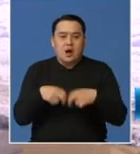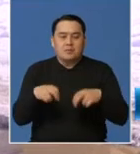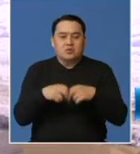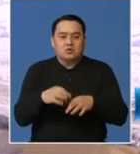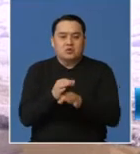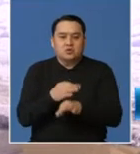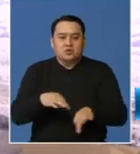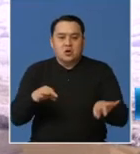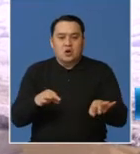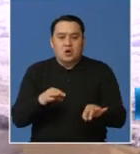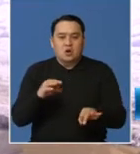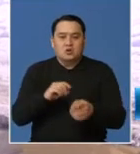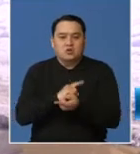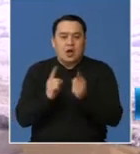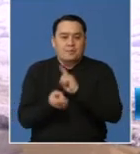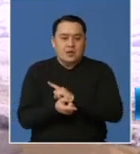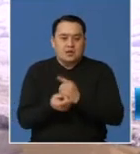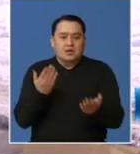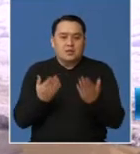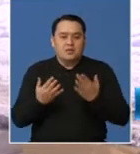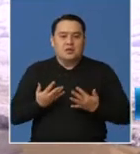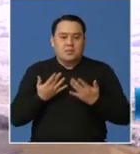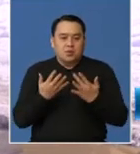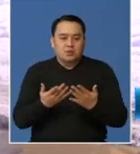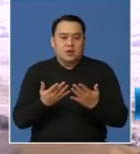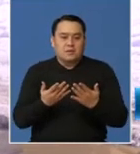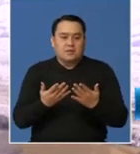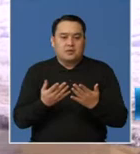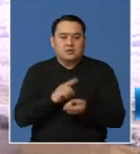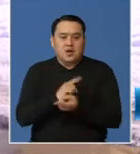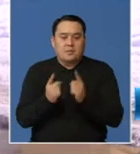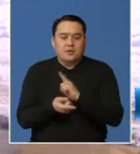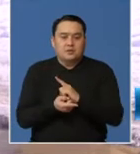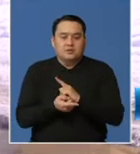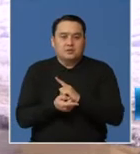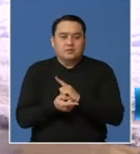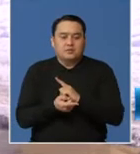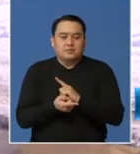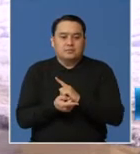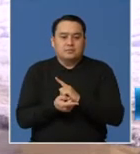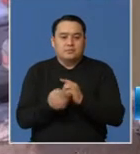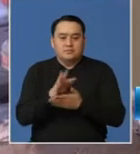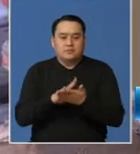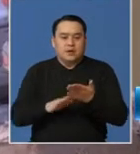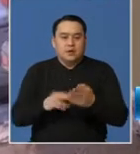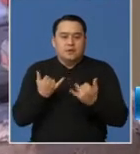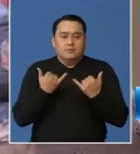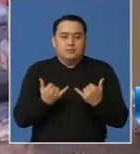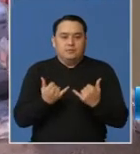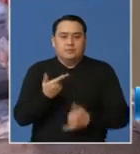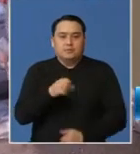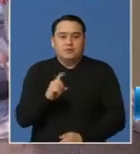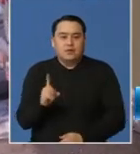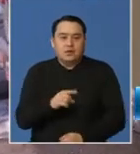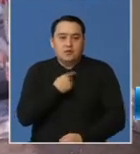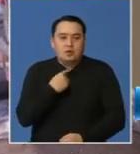шлангов, годен или нет, замена, если требуется. Потом, получается, замена жиглеров. Ну и так далее. На данный момент к природному